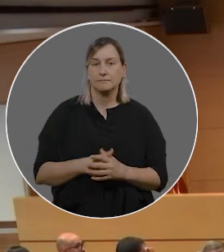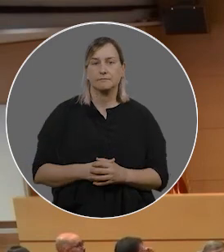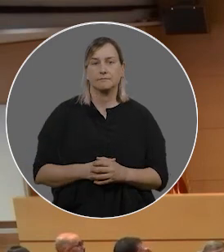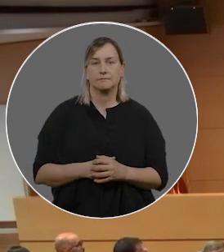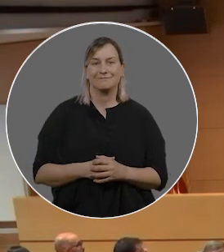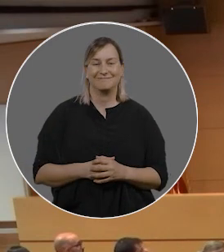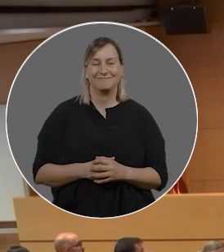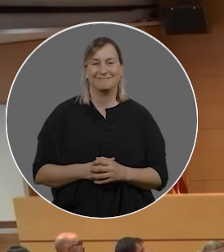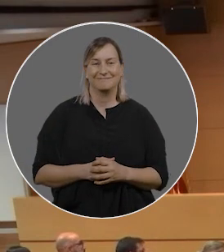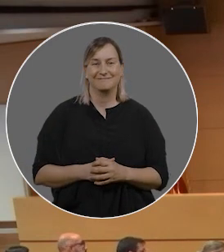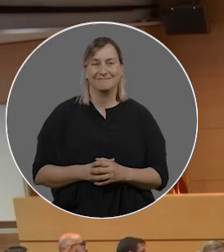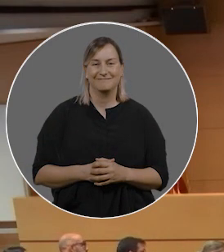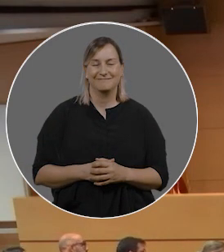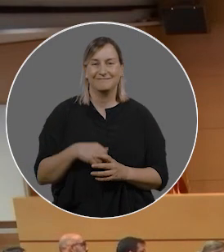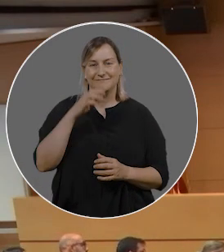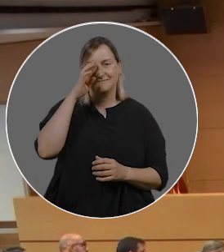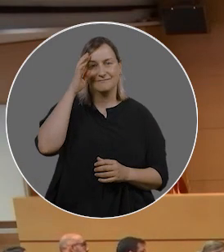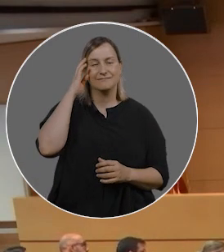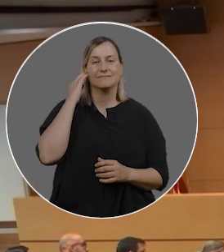alguna cosa.